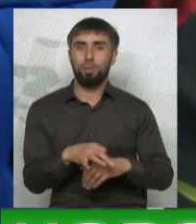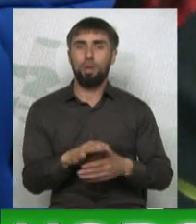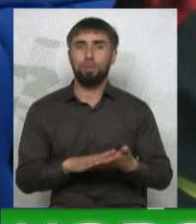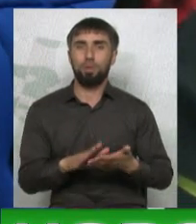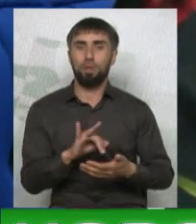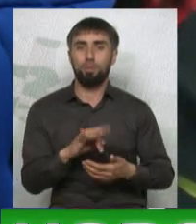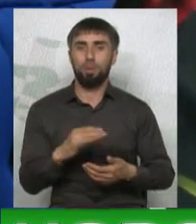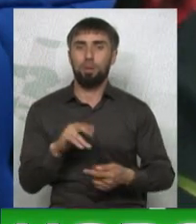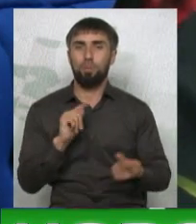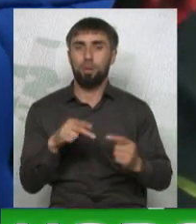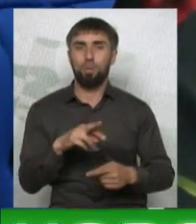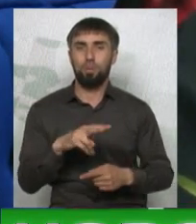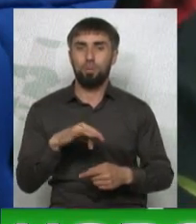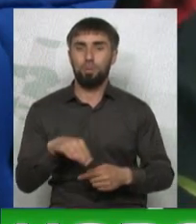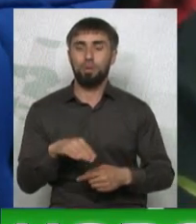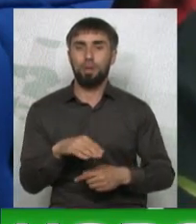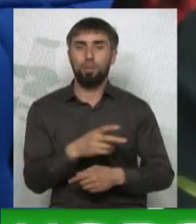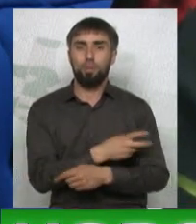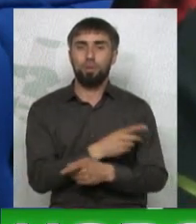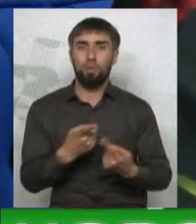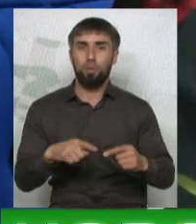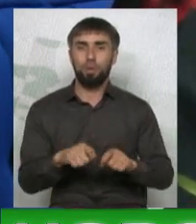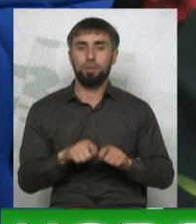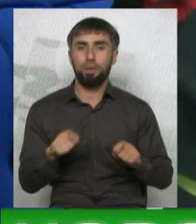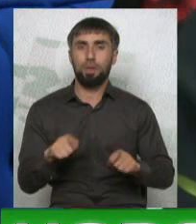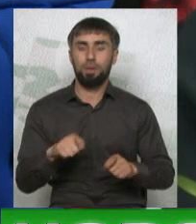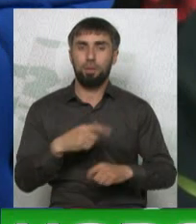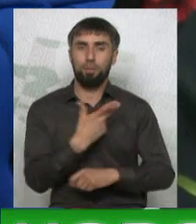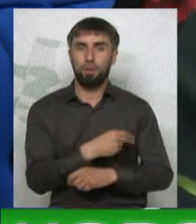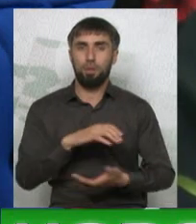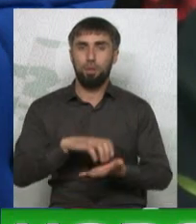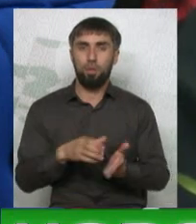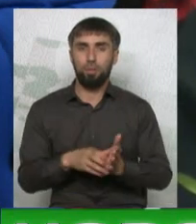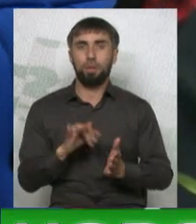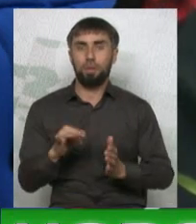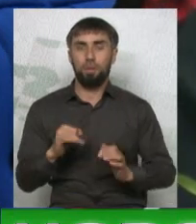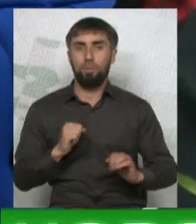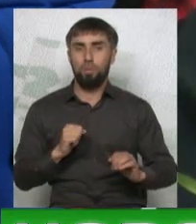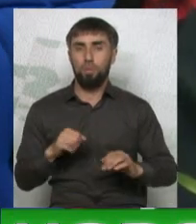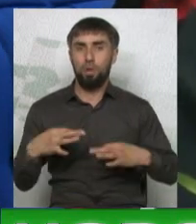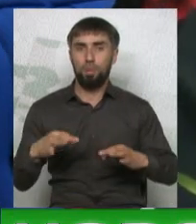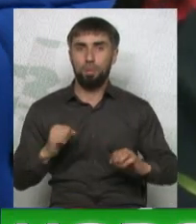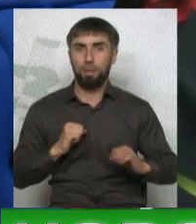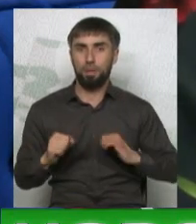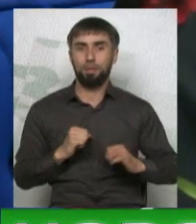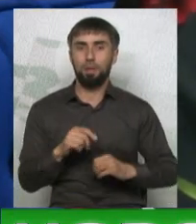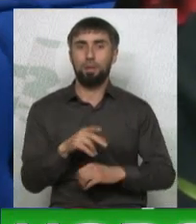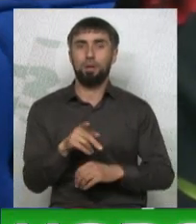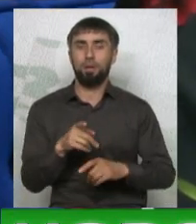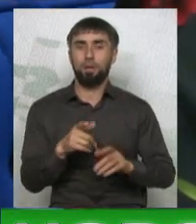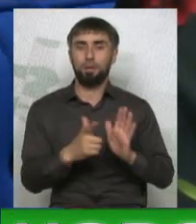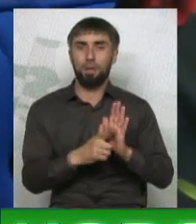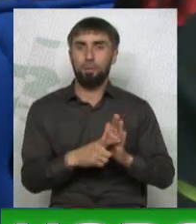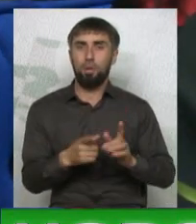иммунизации против полио в медицинских организациях созданы прививочные мобильные бригады. Участковые сети медицинских